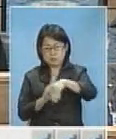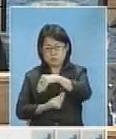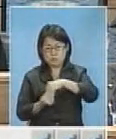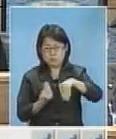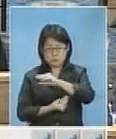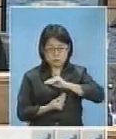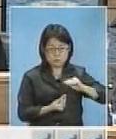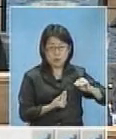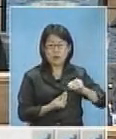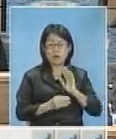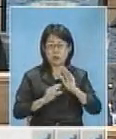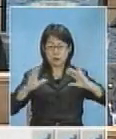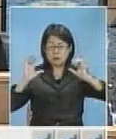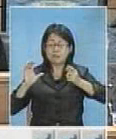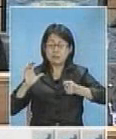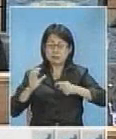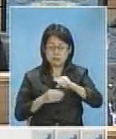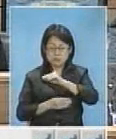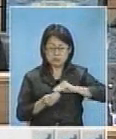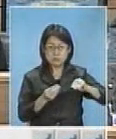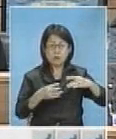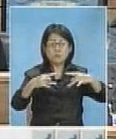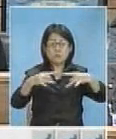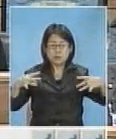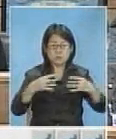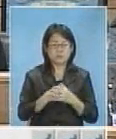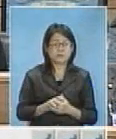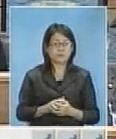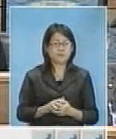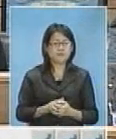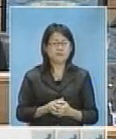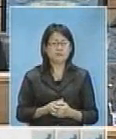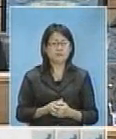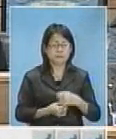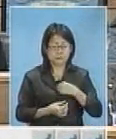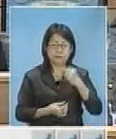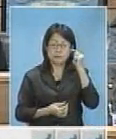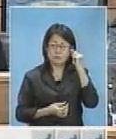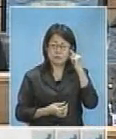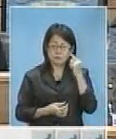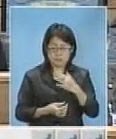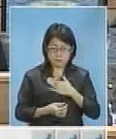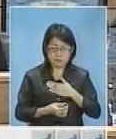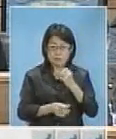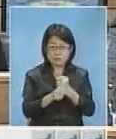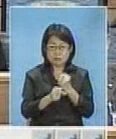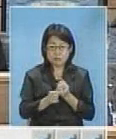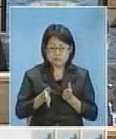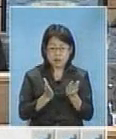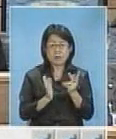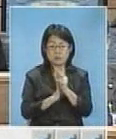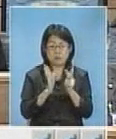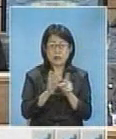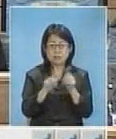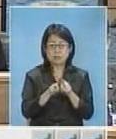ของรัฐออกไปใช้นอกระบบงบประมาณอันนี้เป็นสิ่งที่ผมถือว่าพวกเราฝ่ายนิติบัญญัติไม่ควร